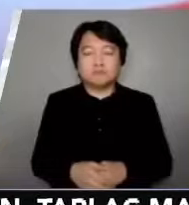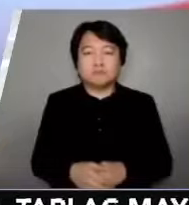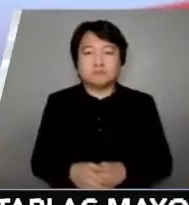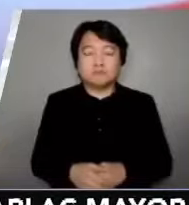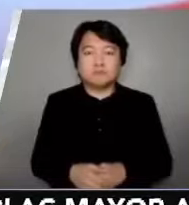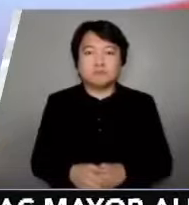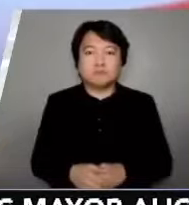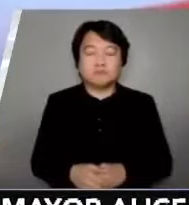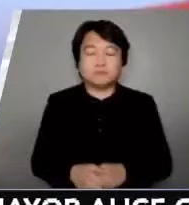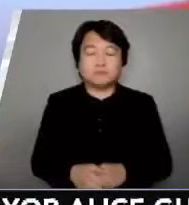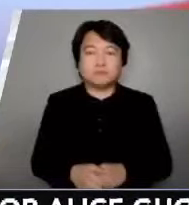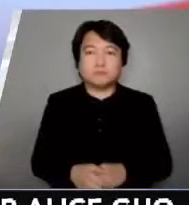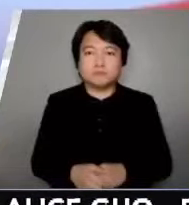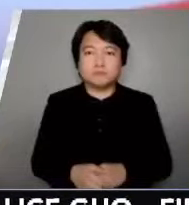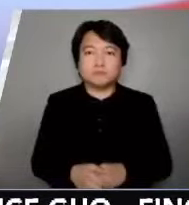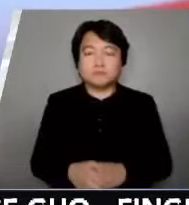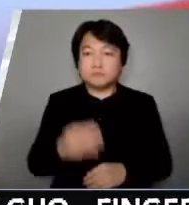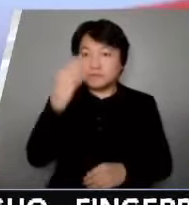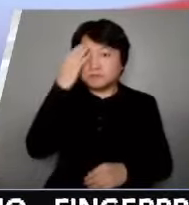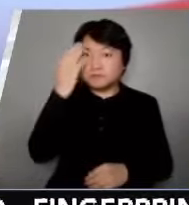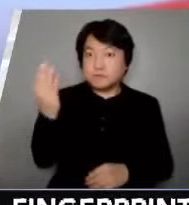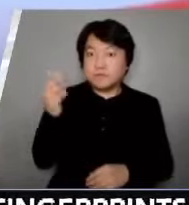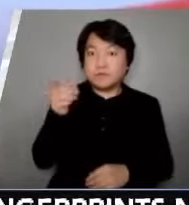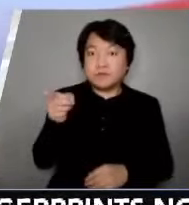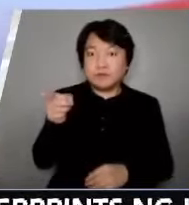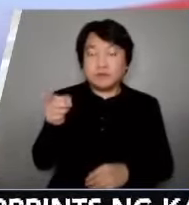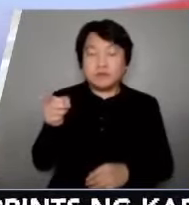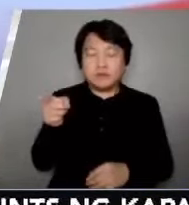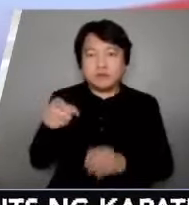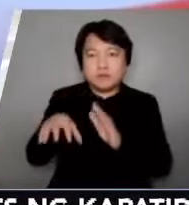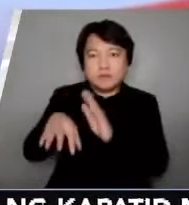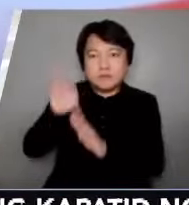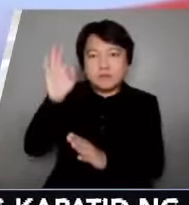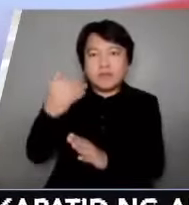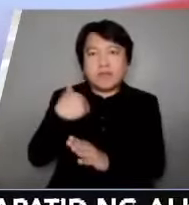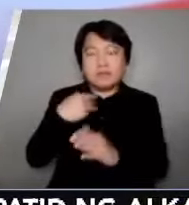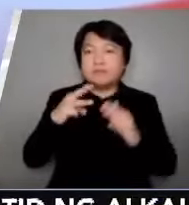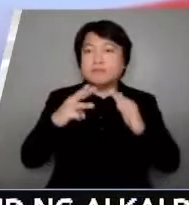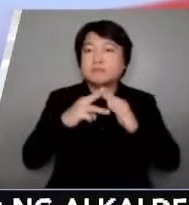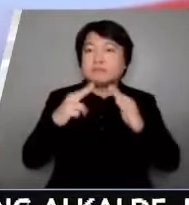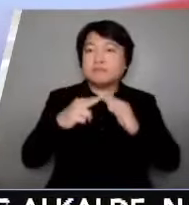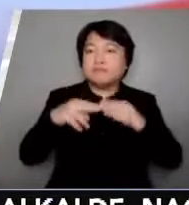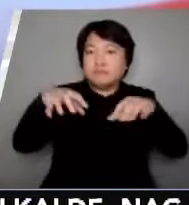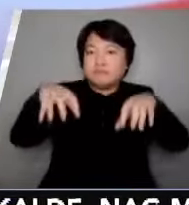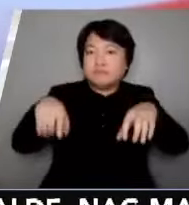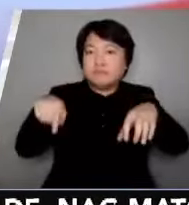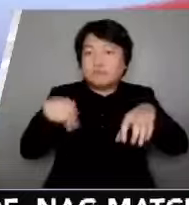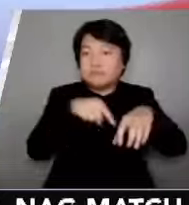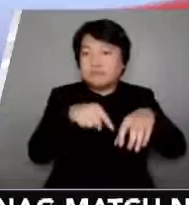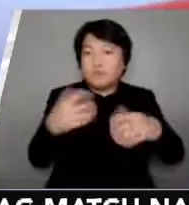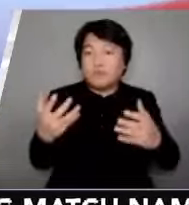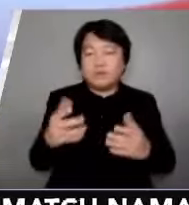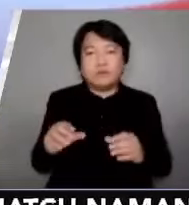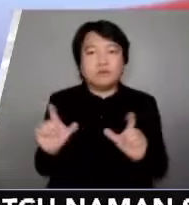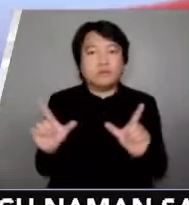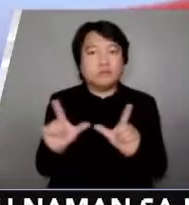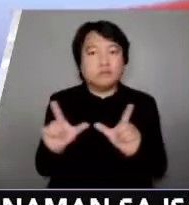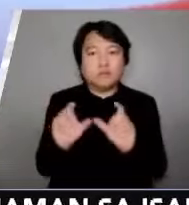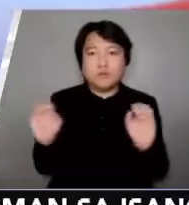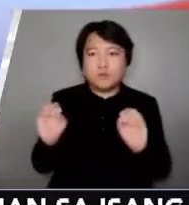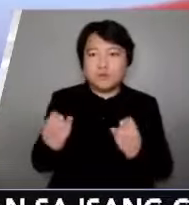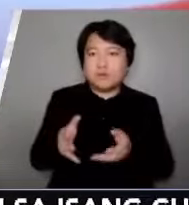nabisto sa Bulacan ang dalawang warehouse ng home appliances na hindi raw registered at hindi dumaan sa inspection balitang hatid ni